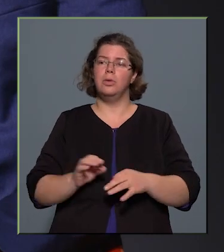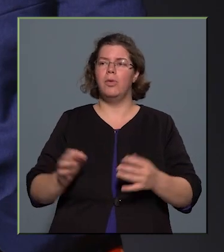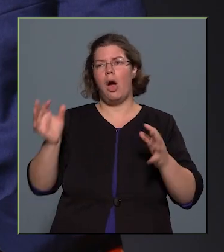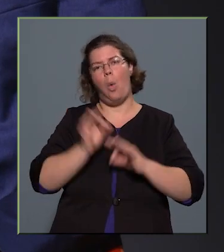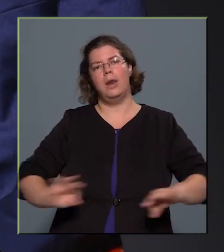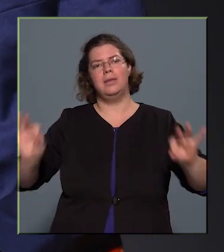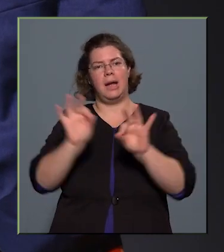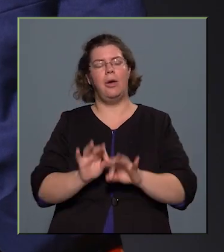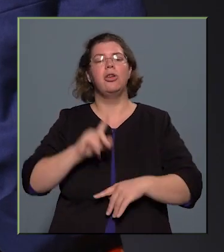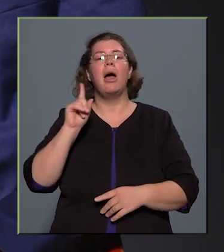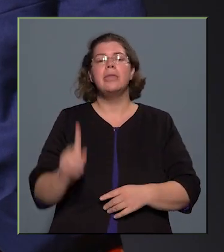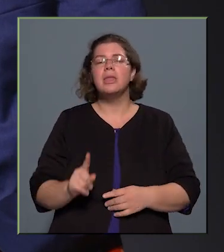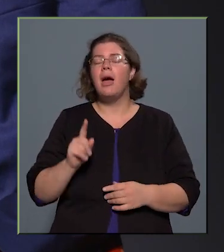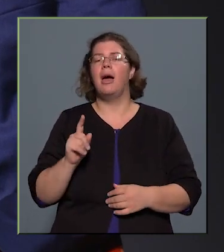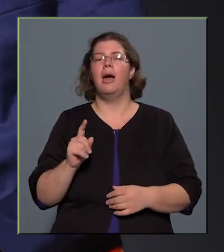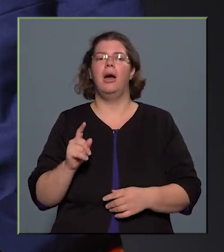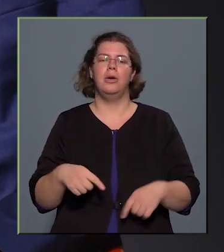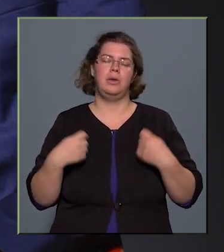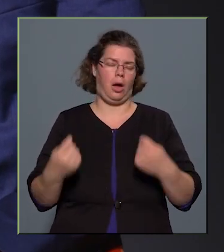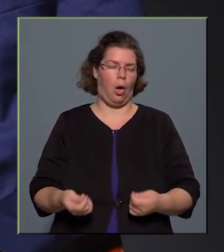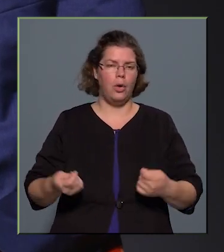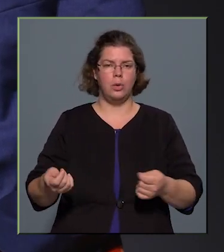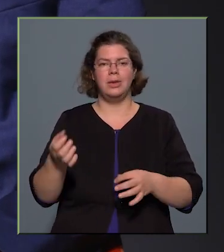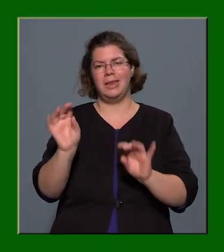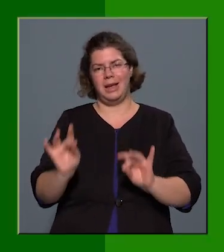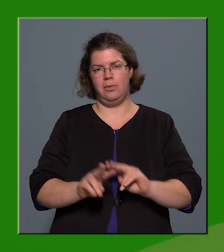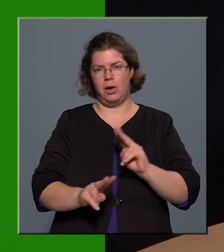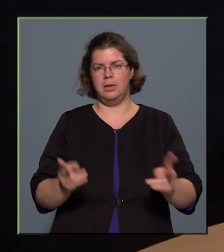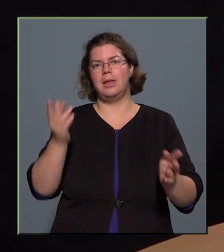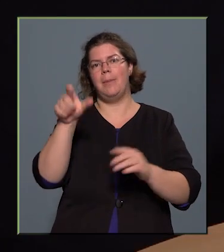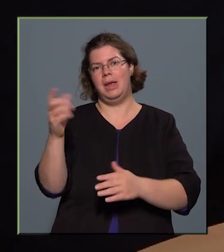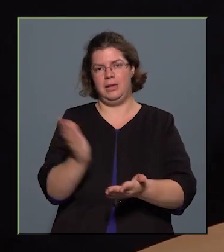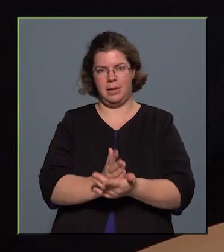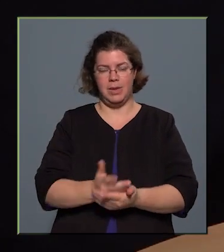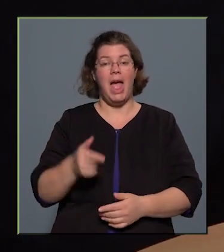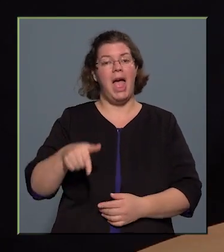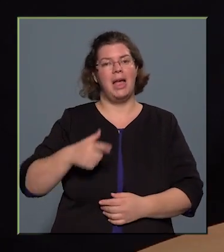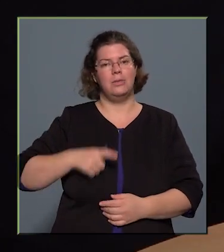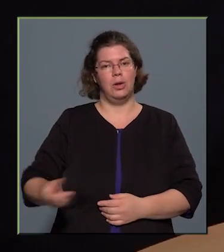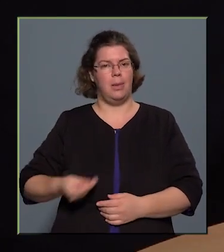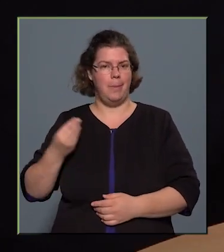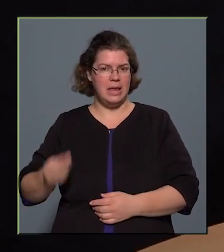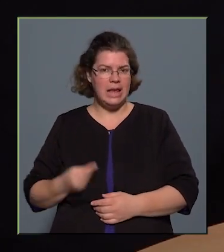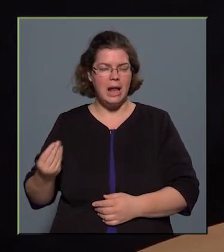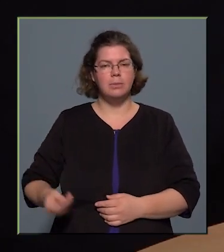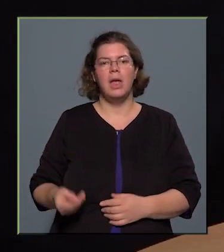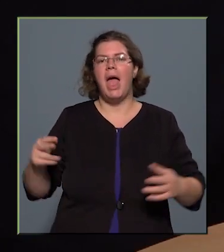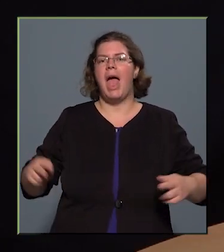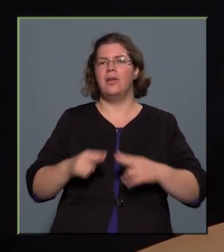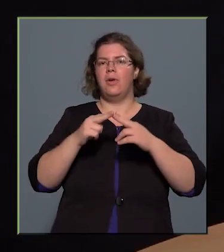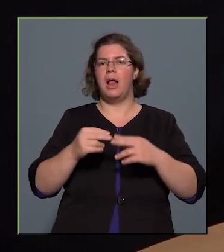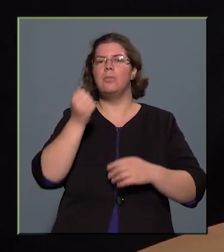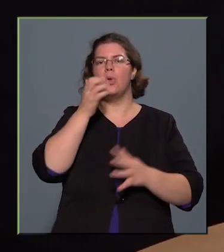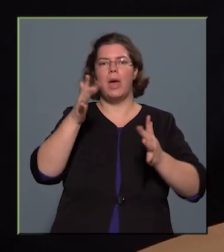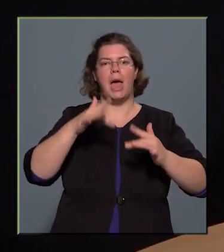ugyanakkor az adott cégre van személyre szabva megfelelő módon. Ez volt tehát a beszámoló az Eiffel